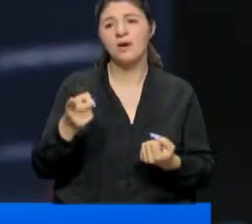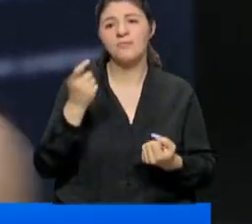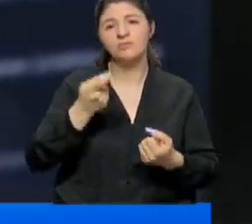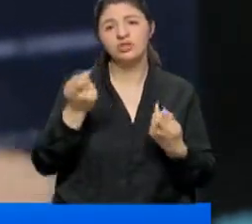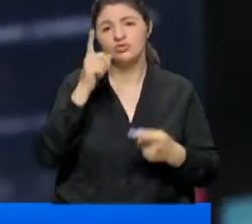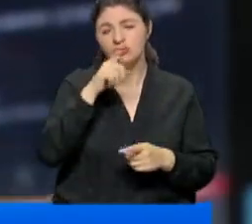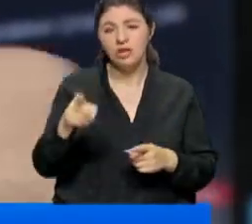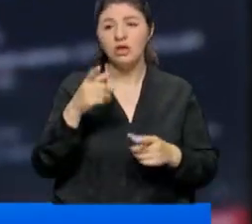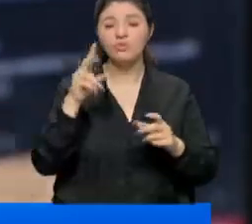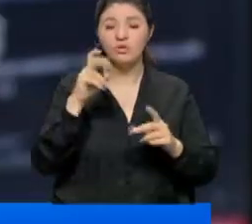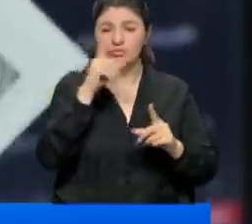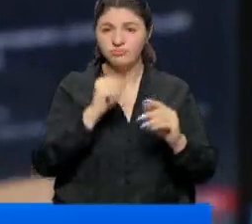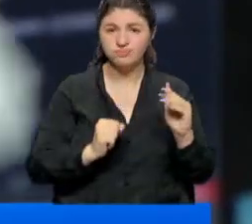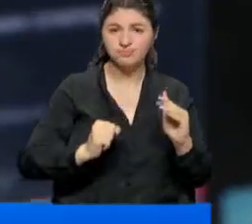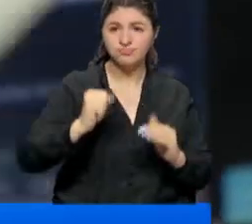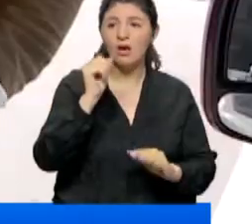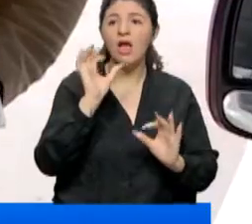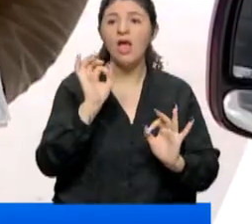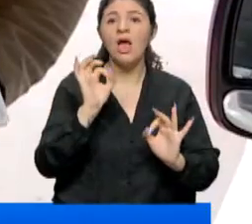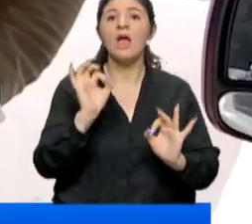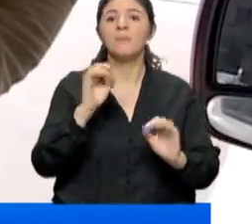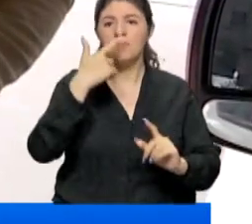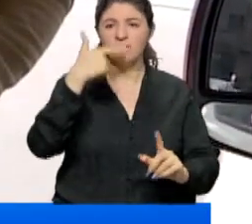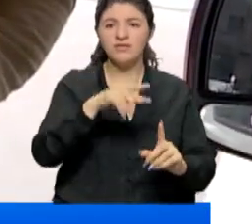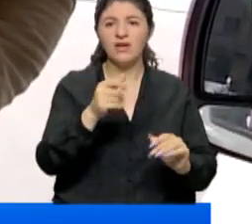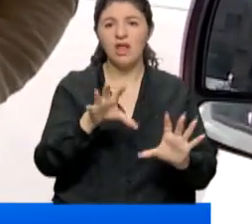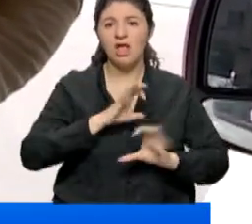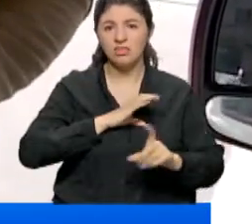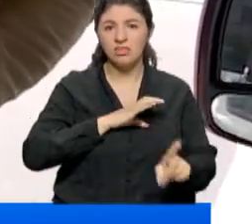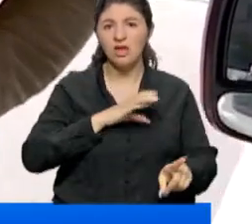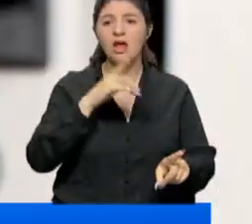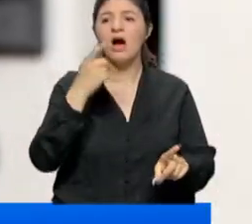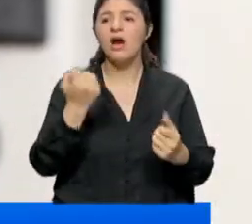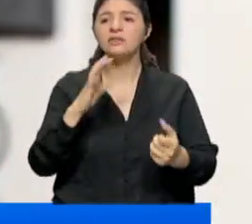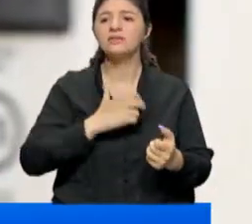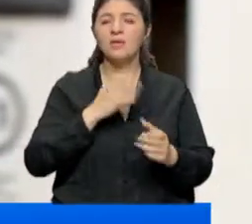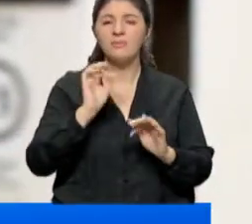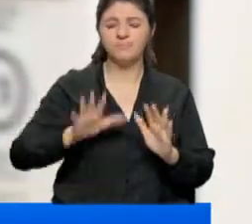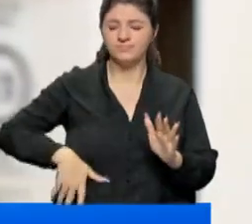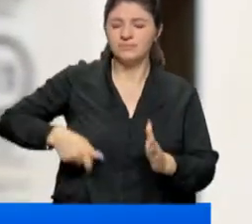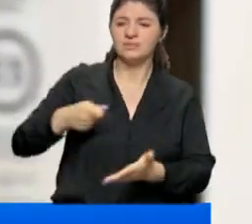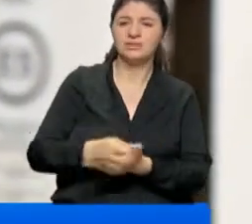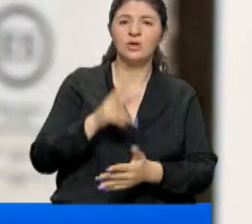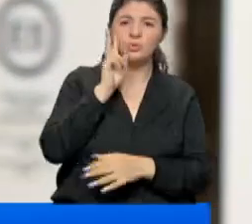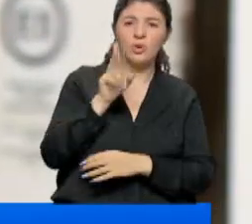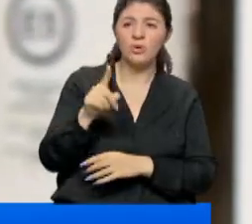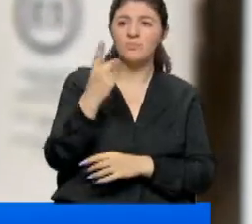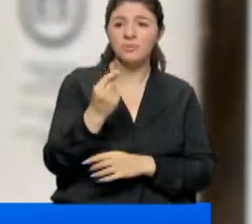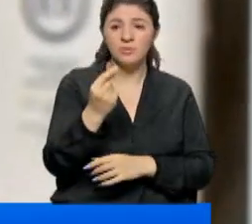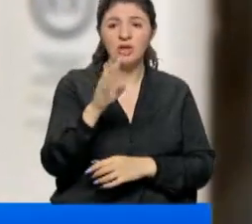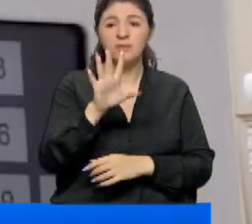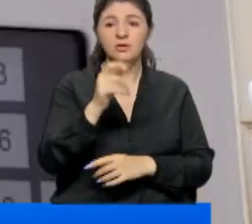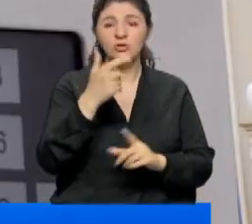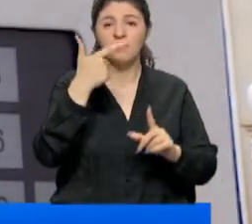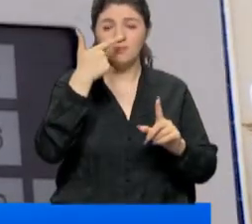dolar kurundaki önlenemeyen Yükseliş doğrudan akaryakıt fiyatlarını etkiledi araç sahipleri yansımasını ceplerinde gördük benzine 1 lira